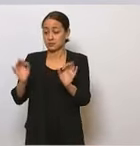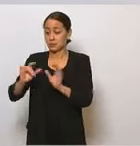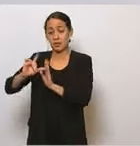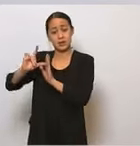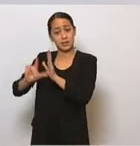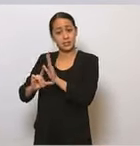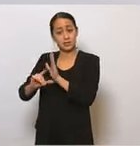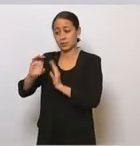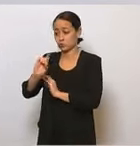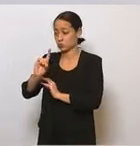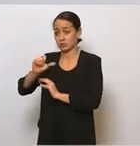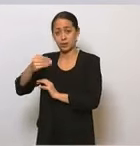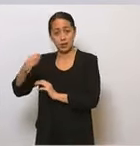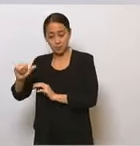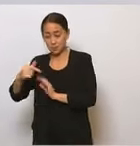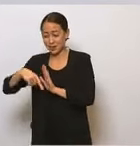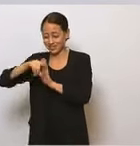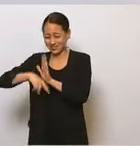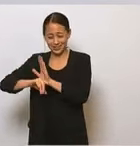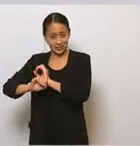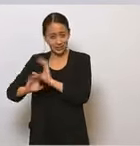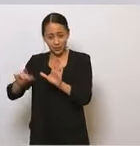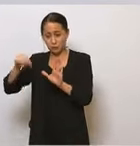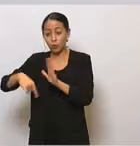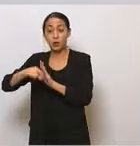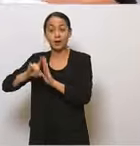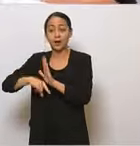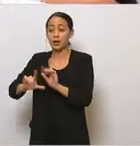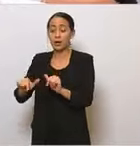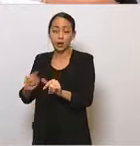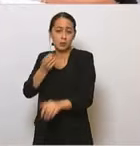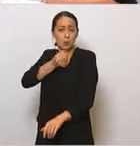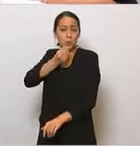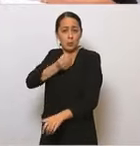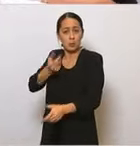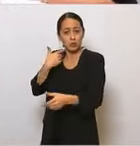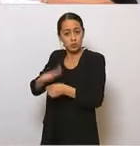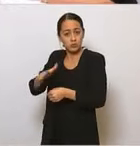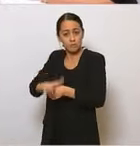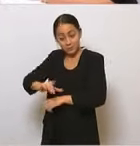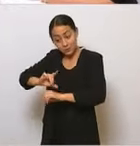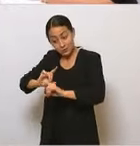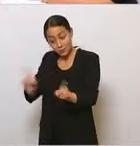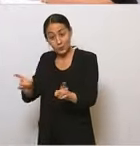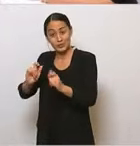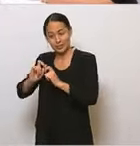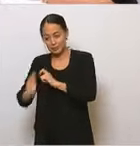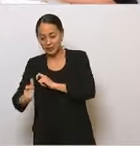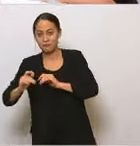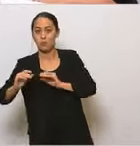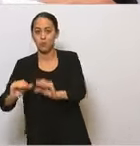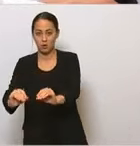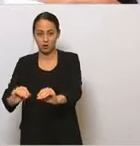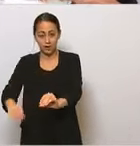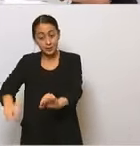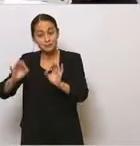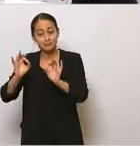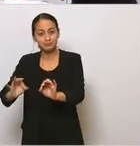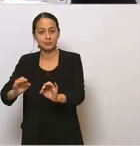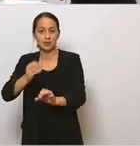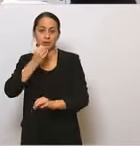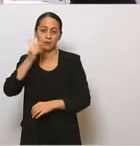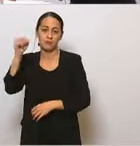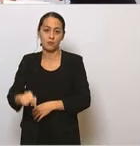législation DMA. Avoir des règles ne suffit pas. Il faut avoir une bonne mise en application pour éviter en fait